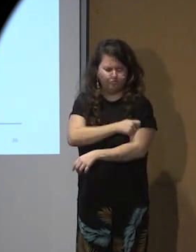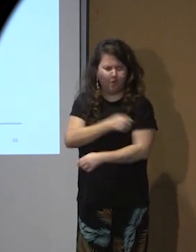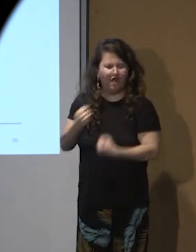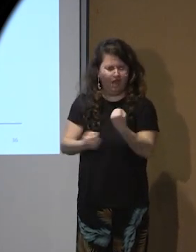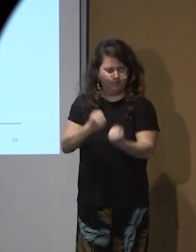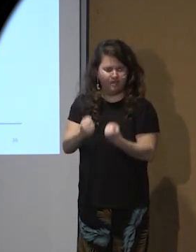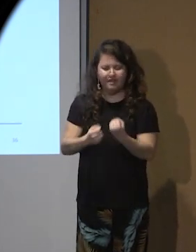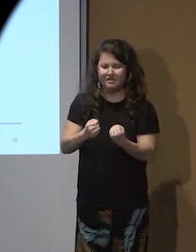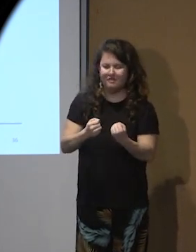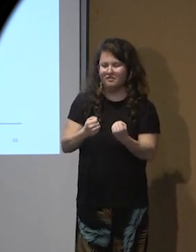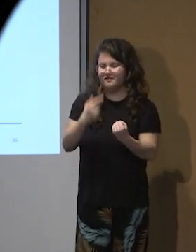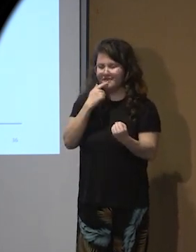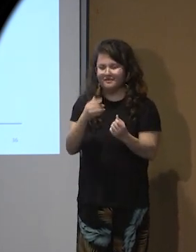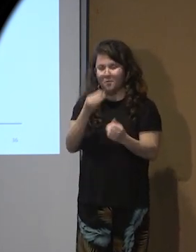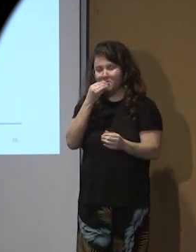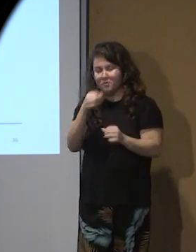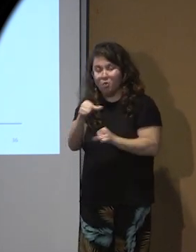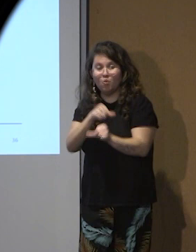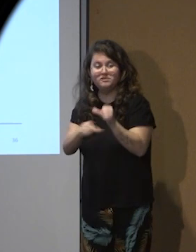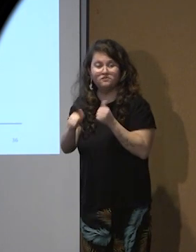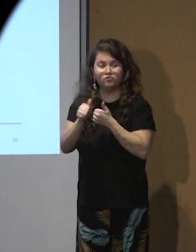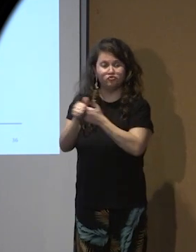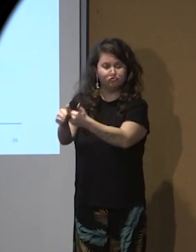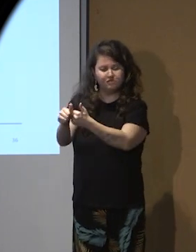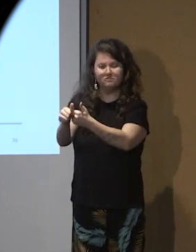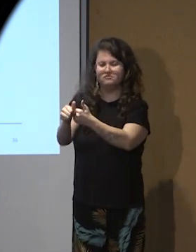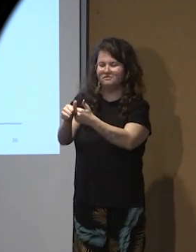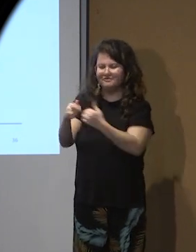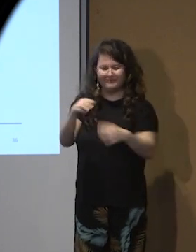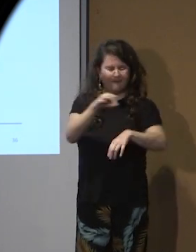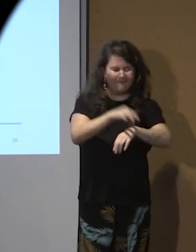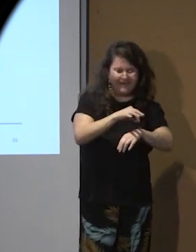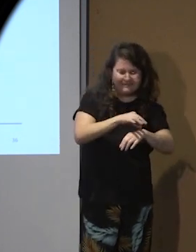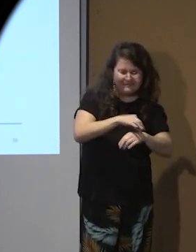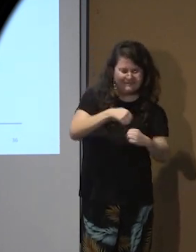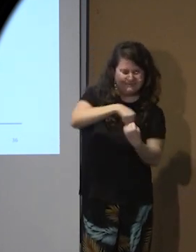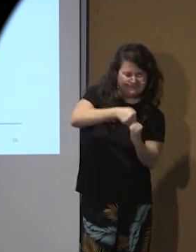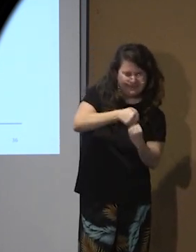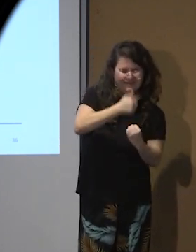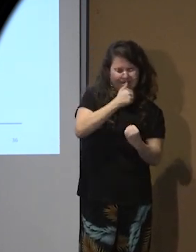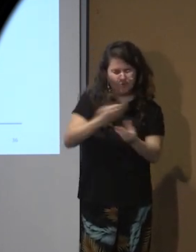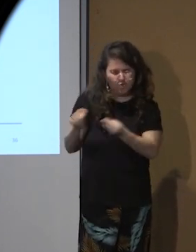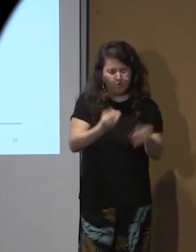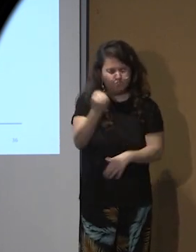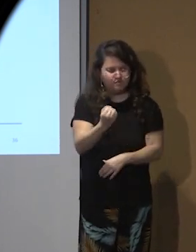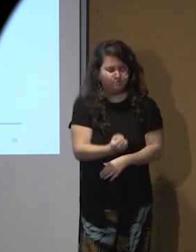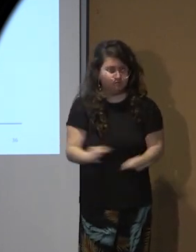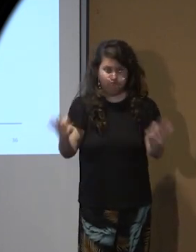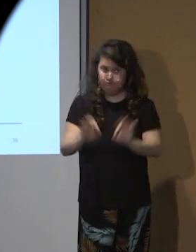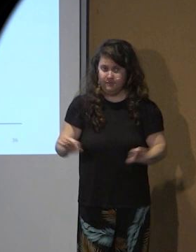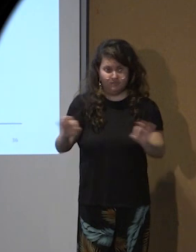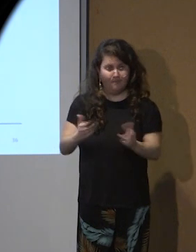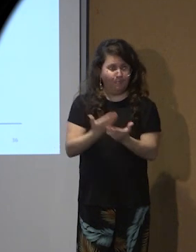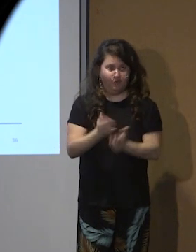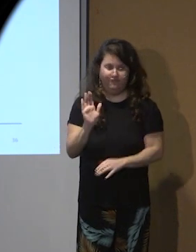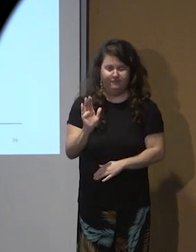conditions, n'a pas montré d'aggravation ni de l'arthrose, ni des douleurs. Ça, c'est plutôt pas mal. Oui. Mais Ça, sous c'est bon, certaines ça. conditions.